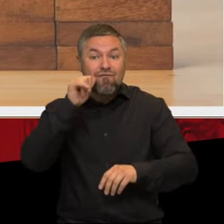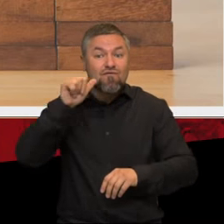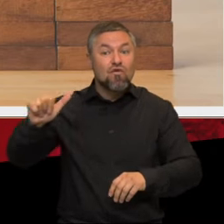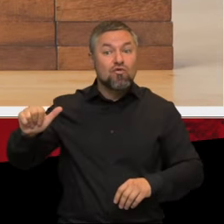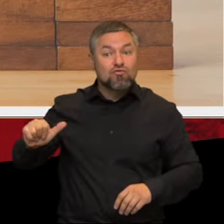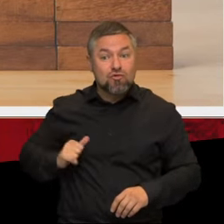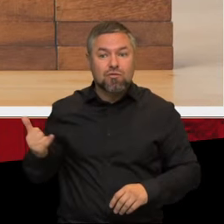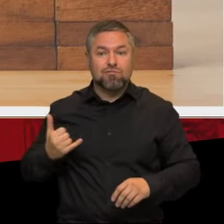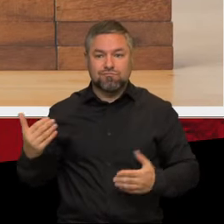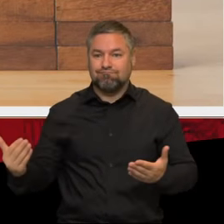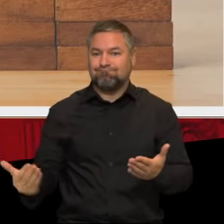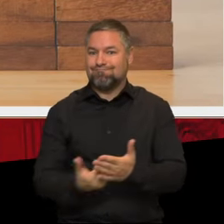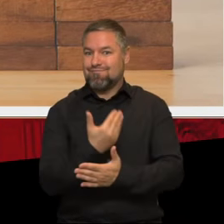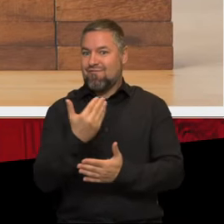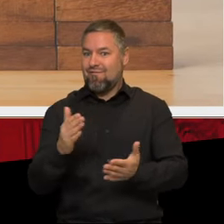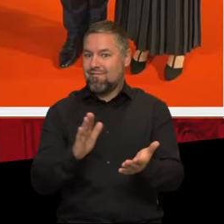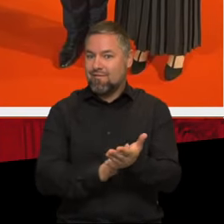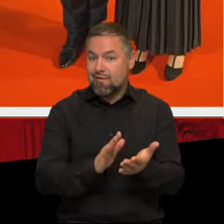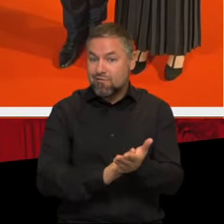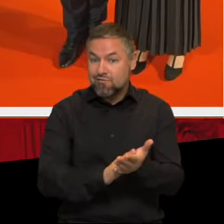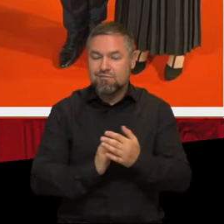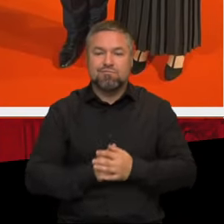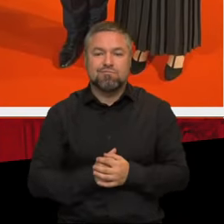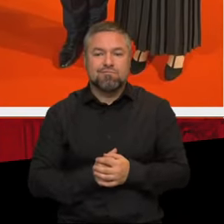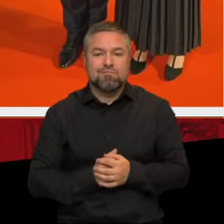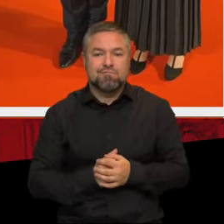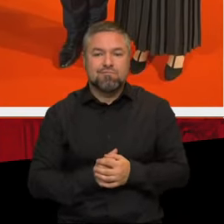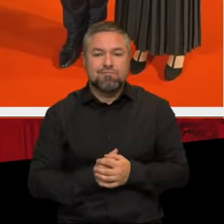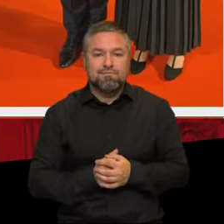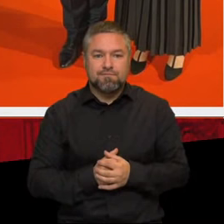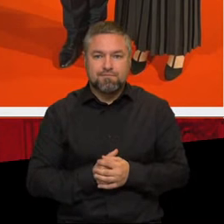wczoraj dołączyła jeszcze jedna.